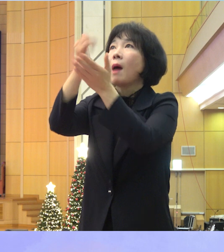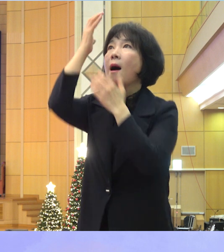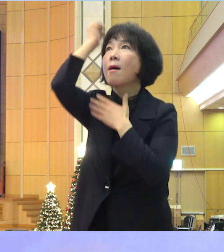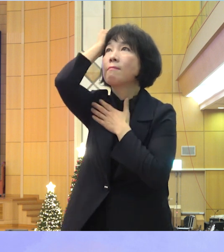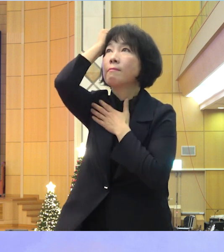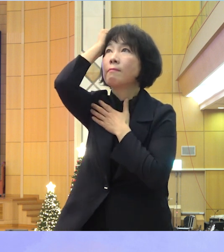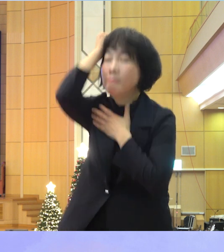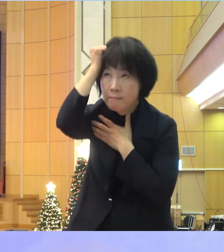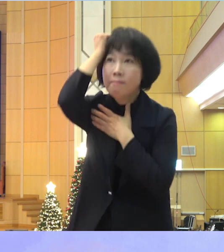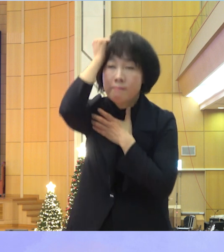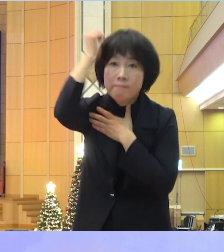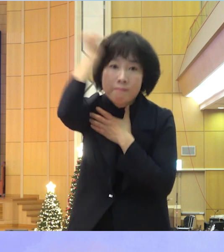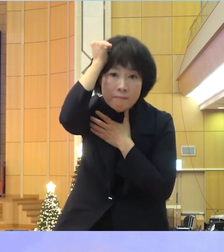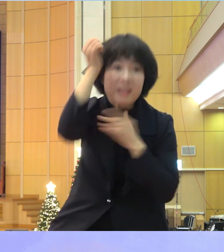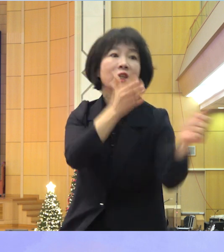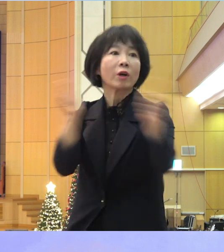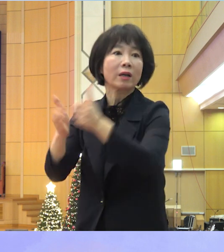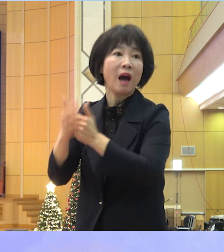기억하라.